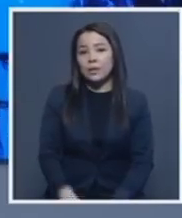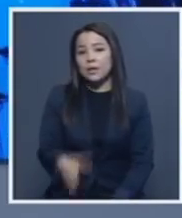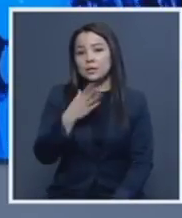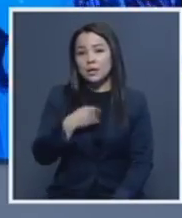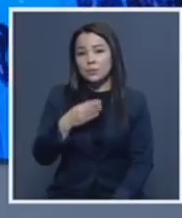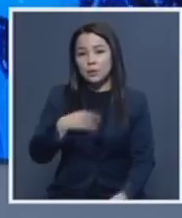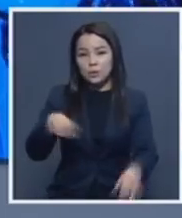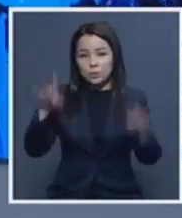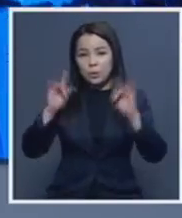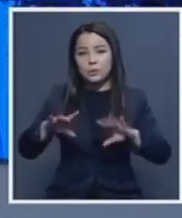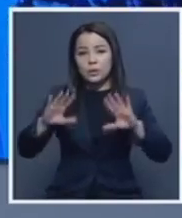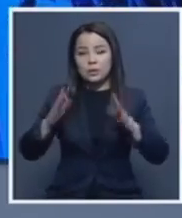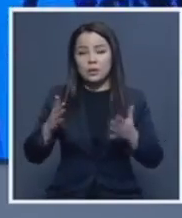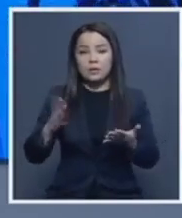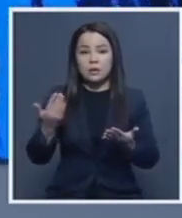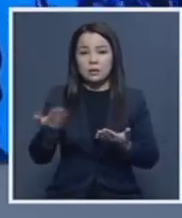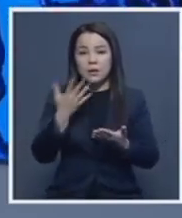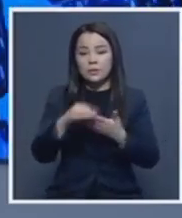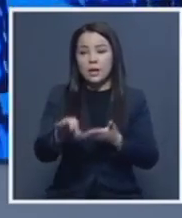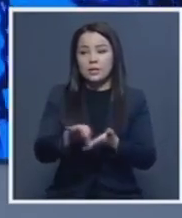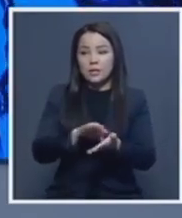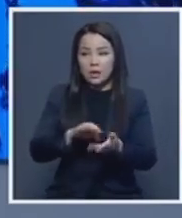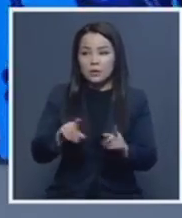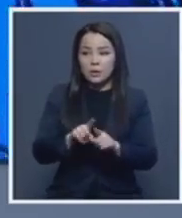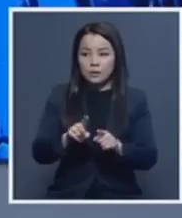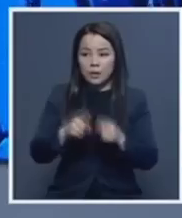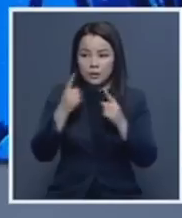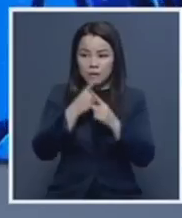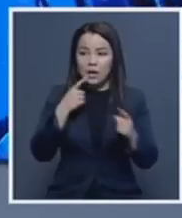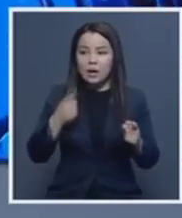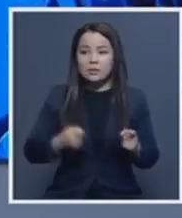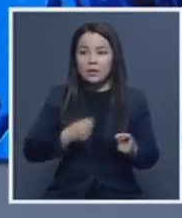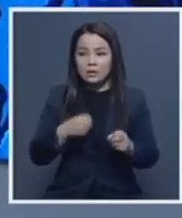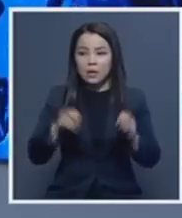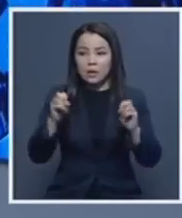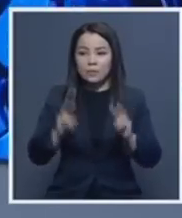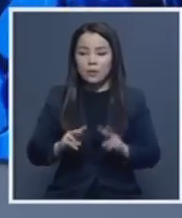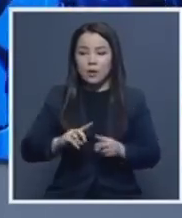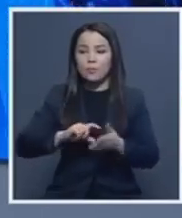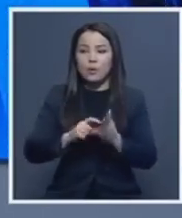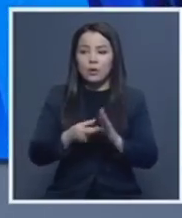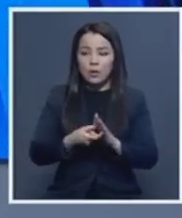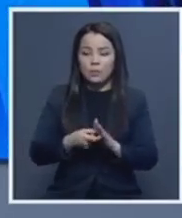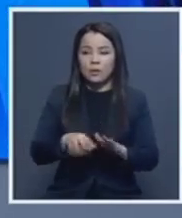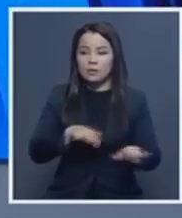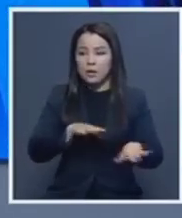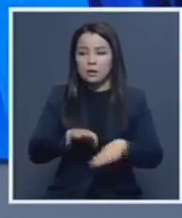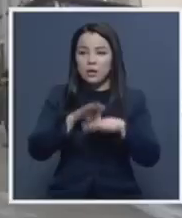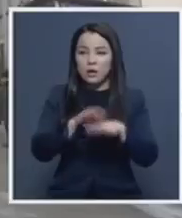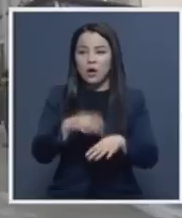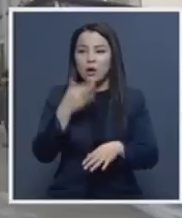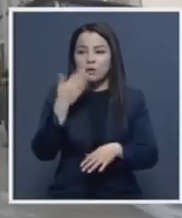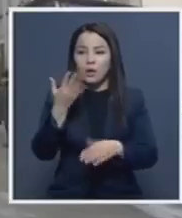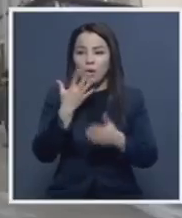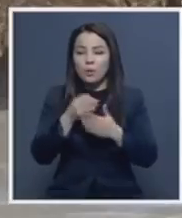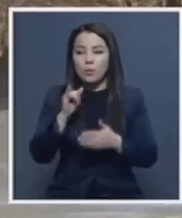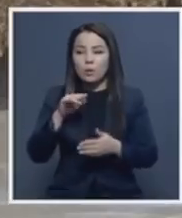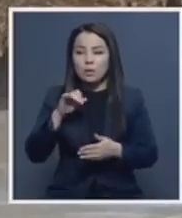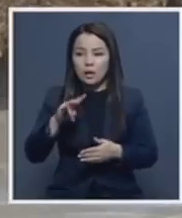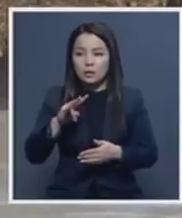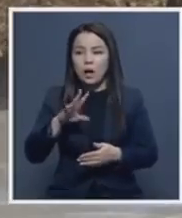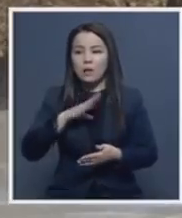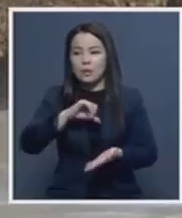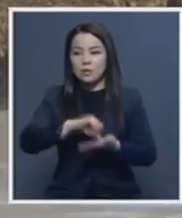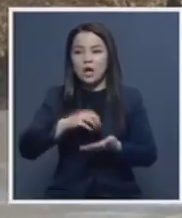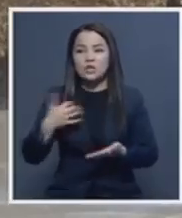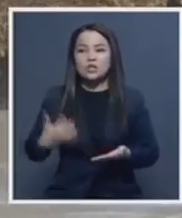Семейде төтенше жағдайлар кезінде жедел әрекет ететін жаңа әскери бөлім жасақталды. Ұлттық ұланның осыған дейін Алматы облысы Жамбыл